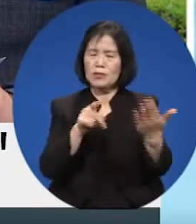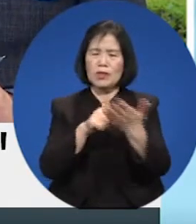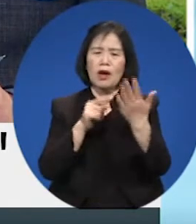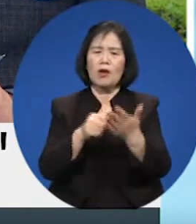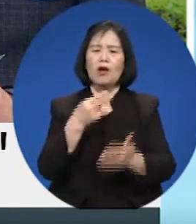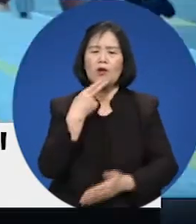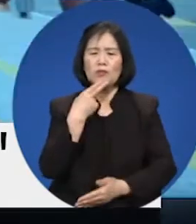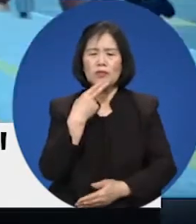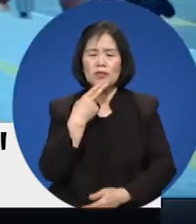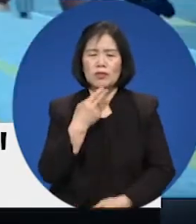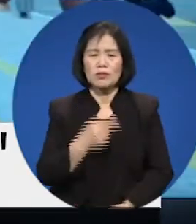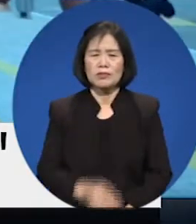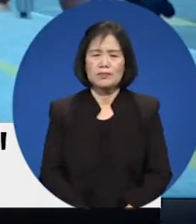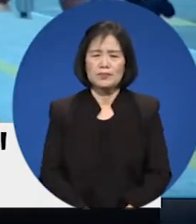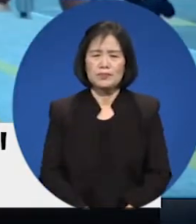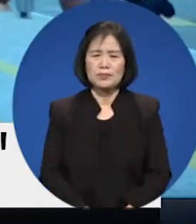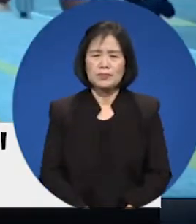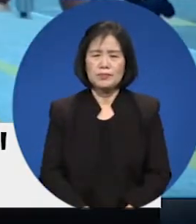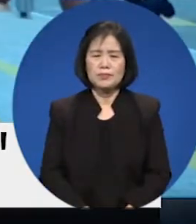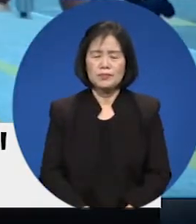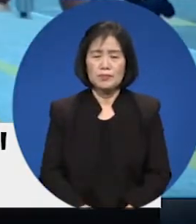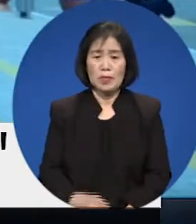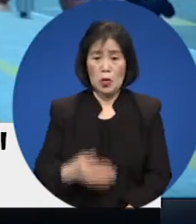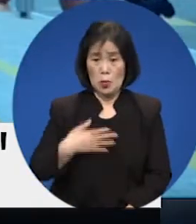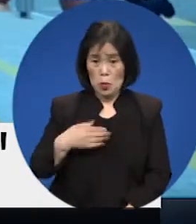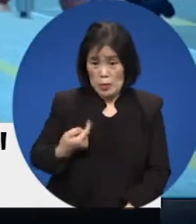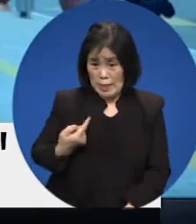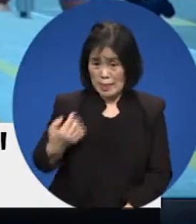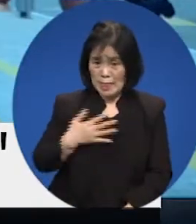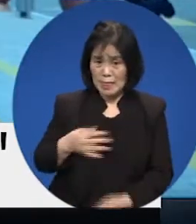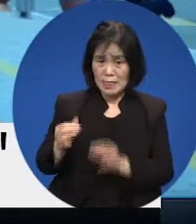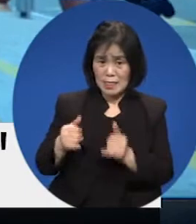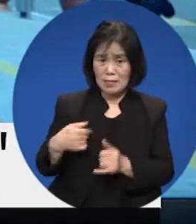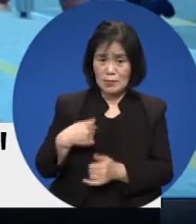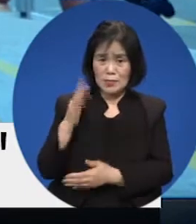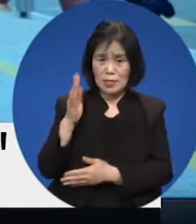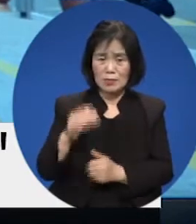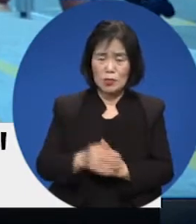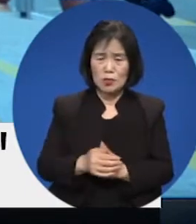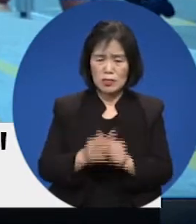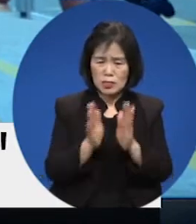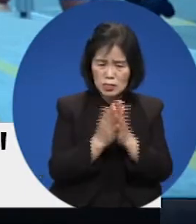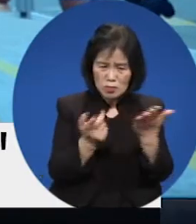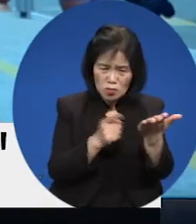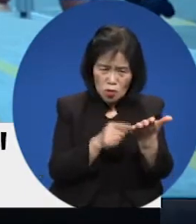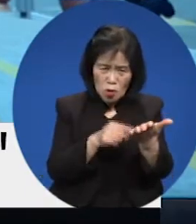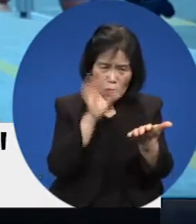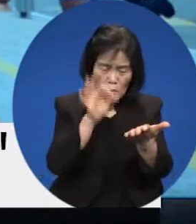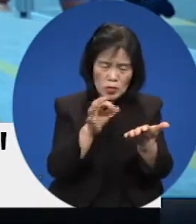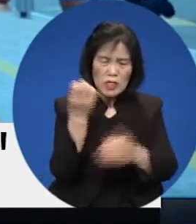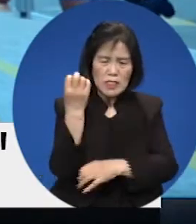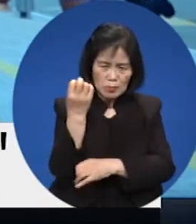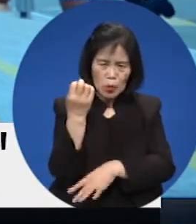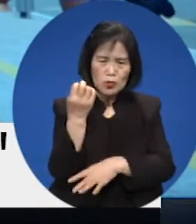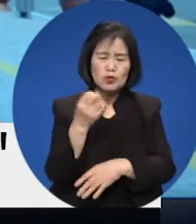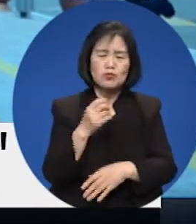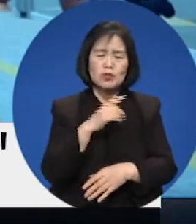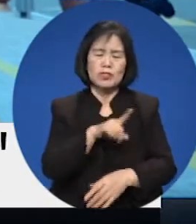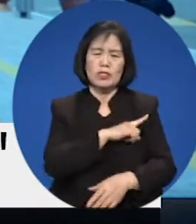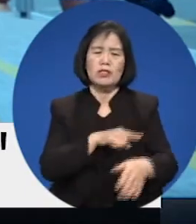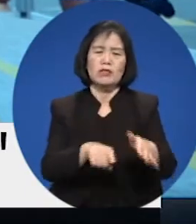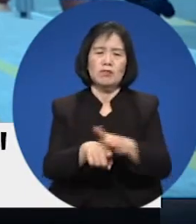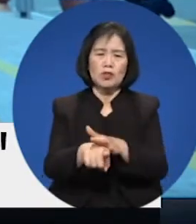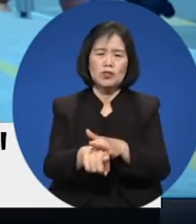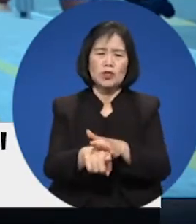자기 같으면 이렇게 수사를 했다는 거죠 어 뭐 이거 어 등기부등본 보는 거 이거는 뭐 기본이고 제일 먼저